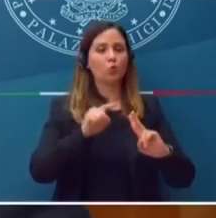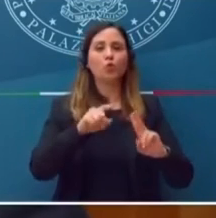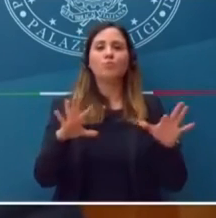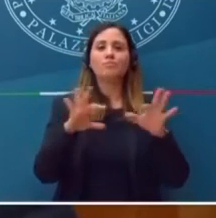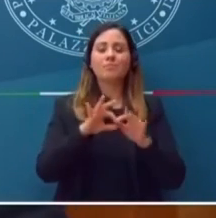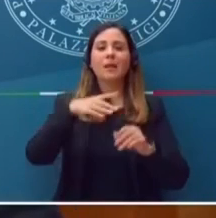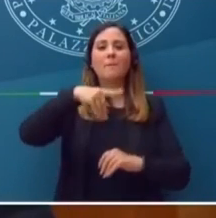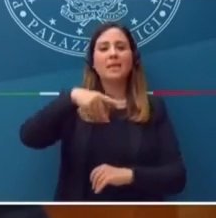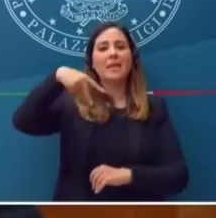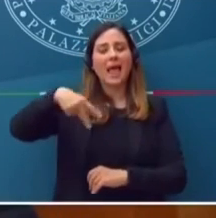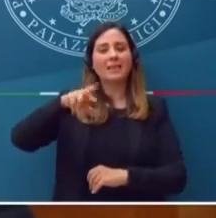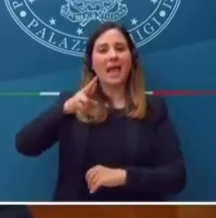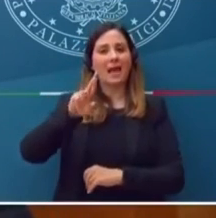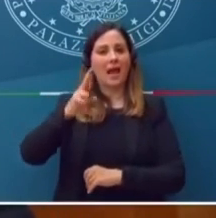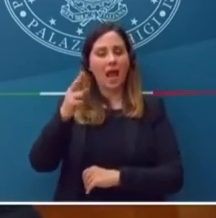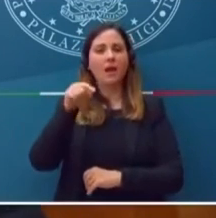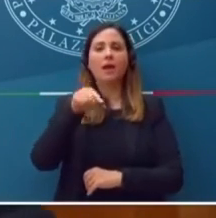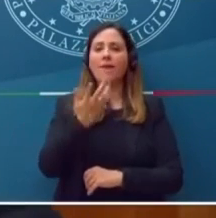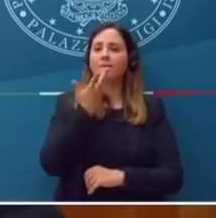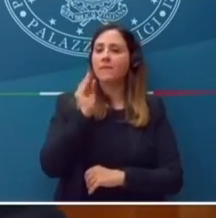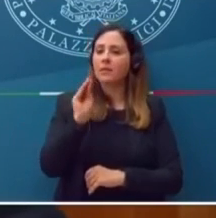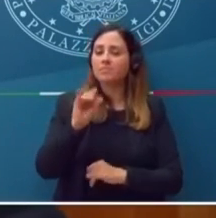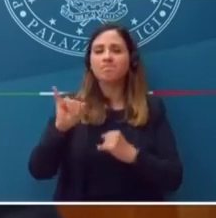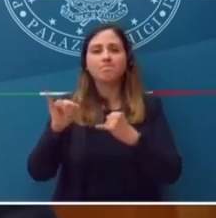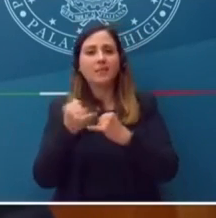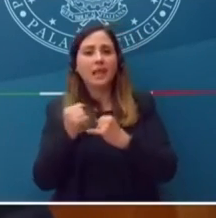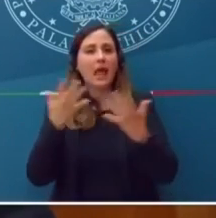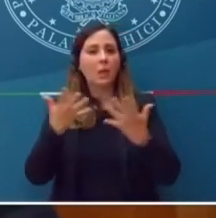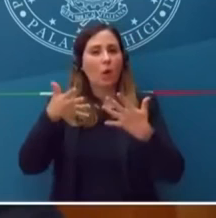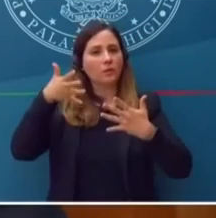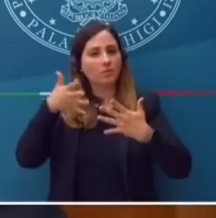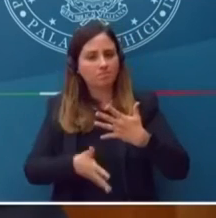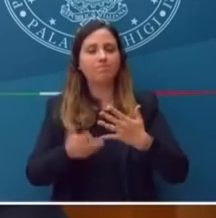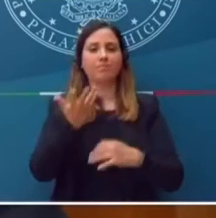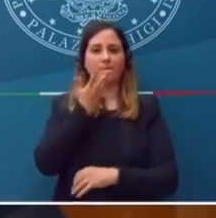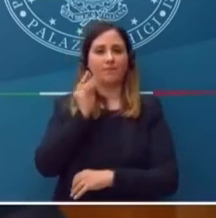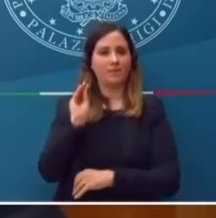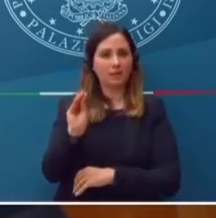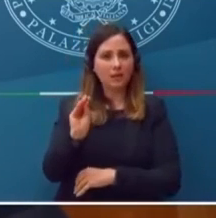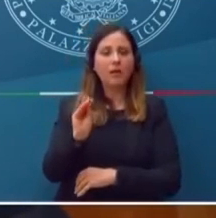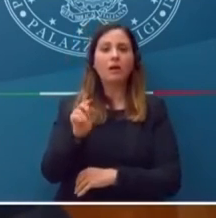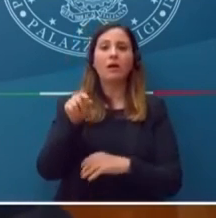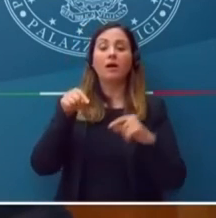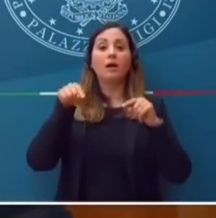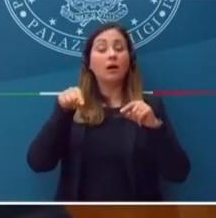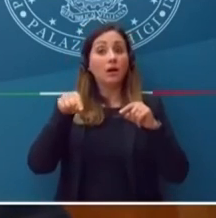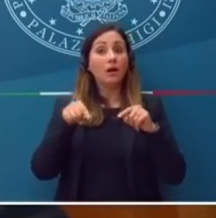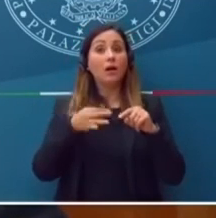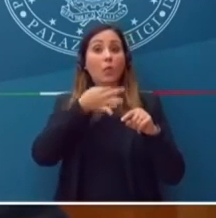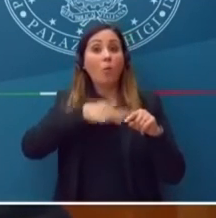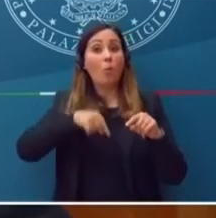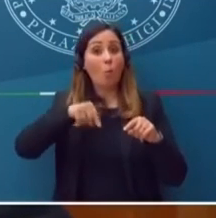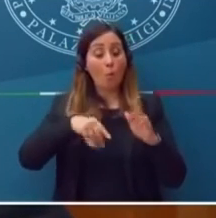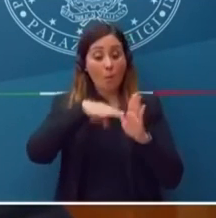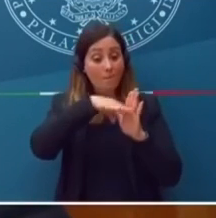volevo chiederle qualche dettaglio in più. Intanto se riusciremo a presentare questo piano